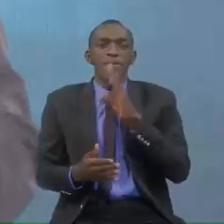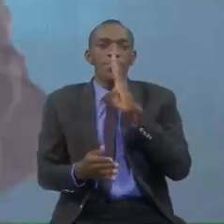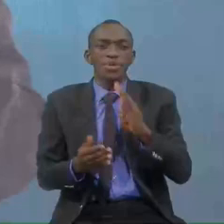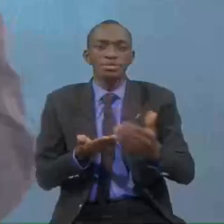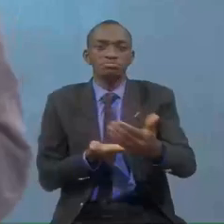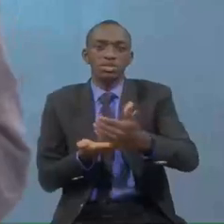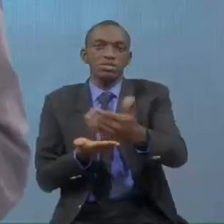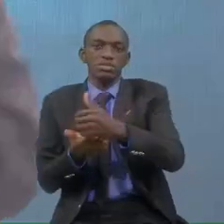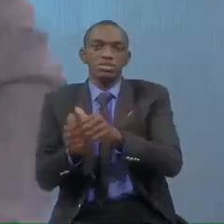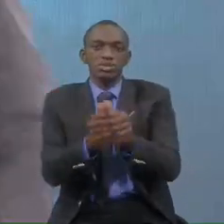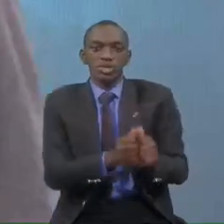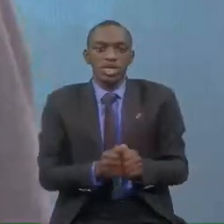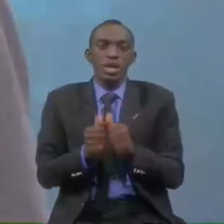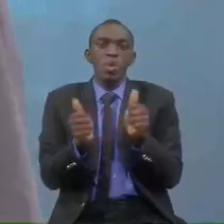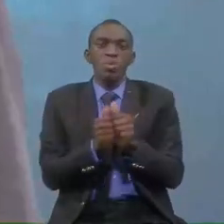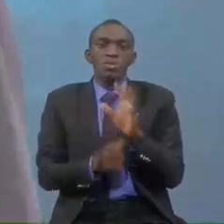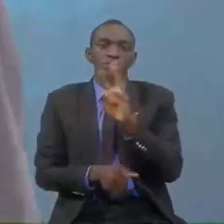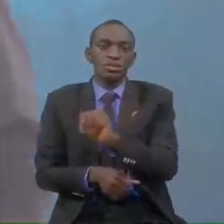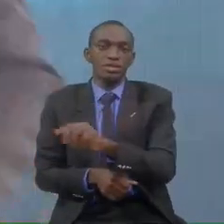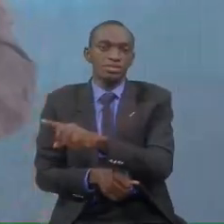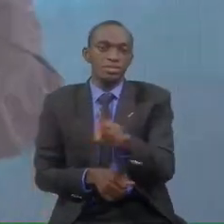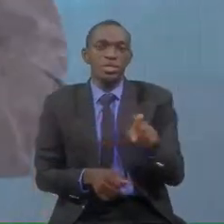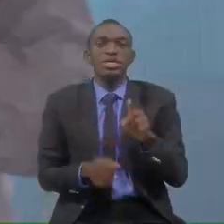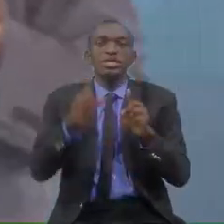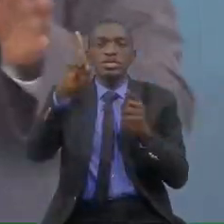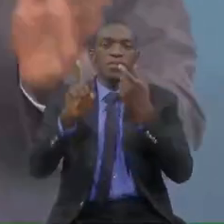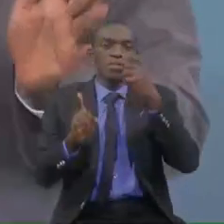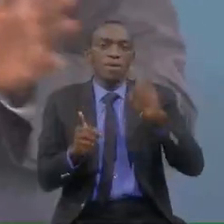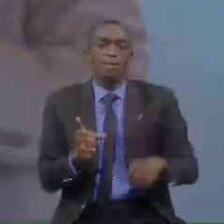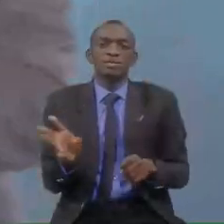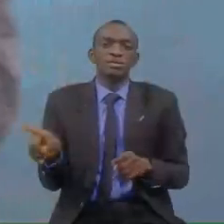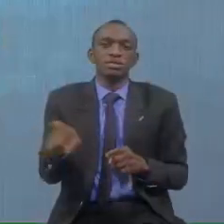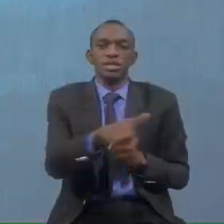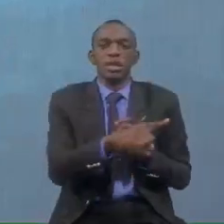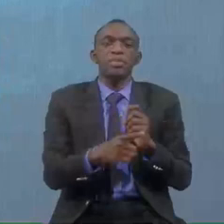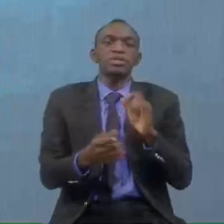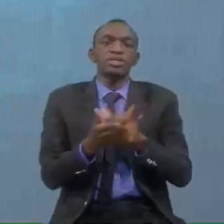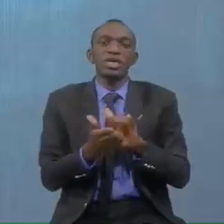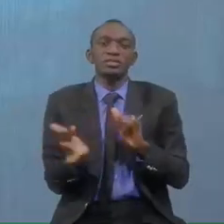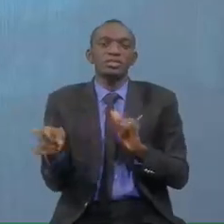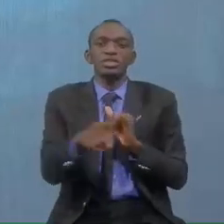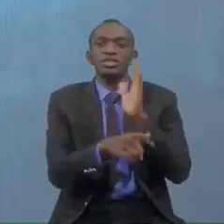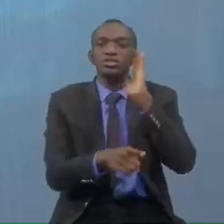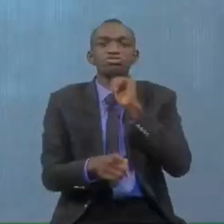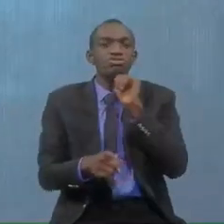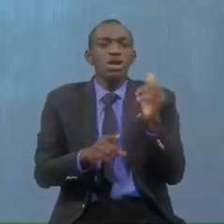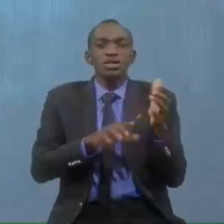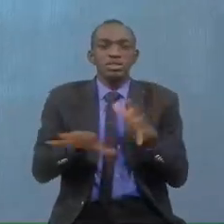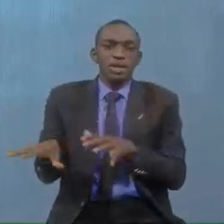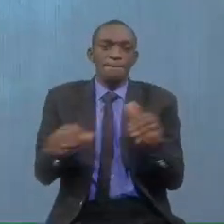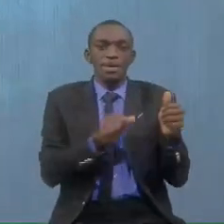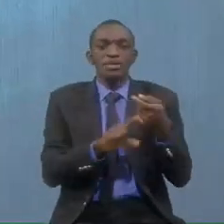Comme il se trouvait avec eux, il leur recommanda de ne pas s'éloigner